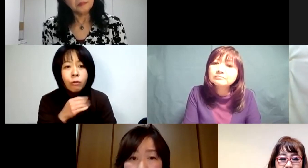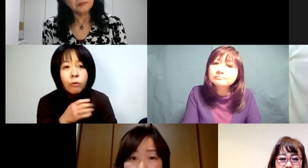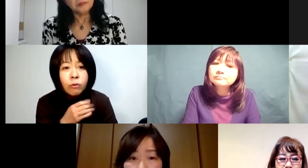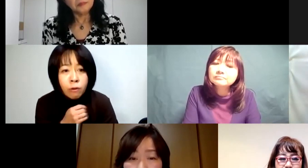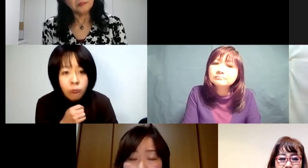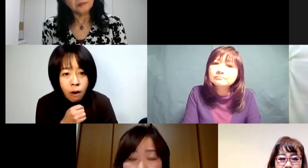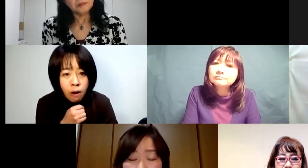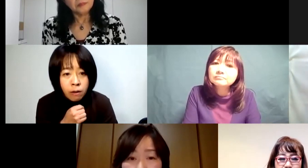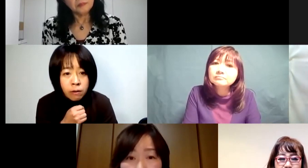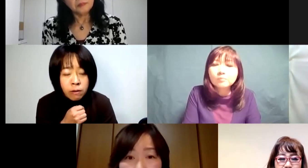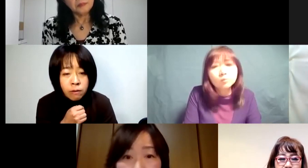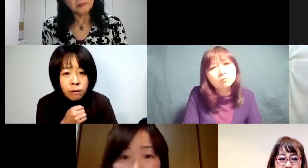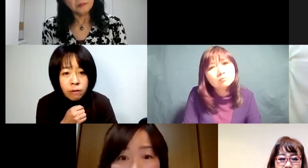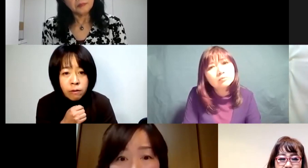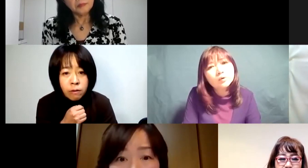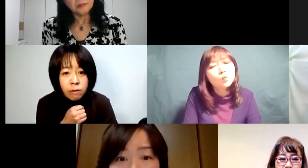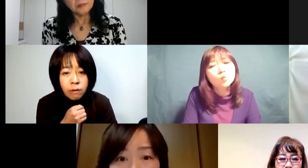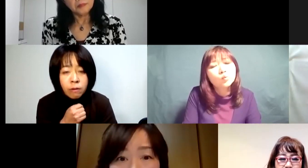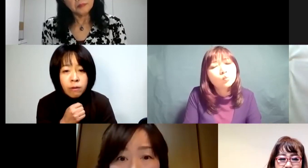いくつやった？